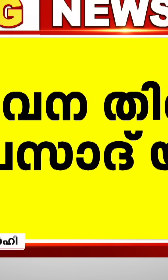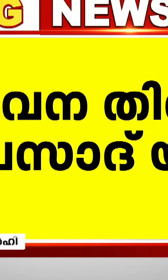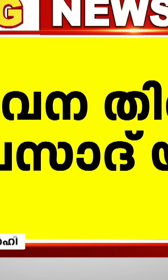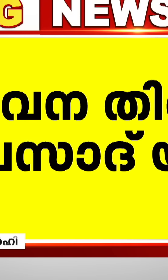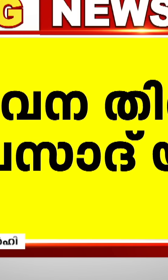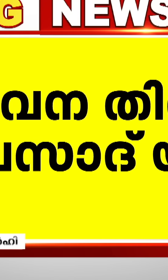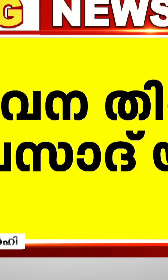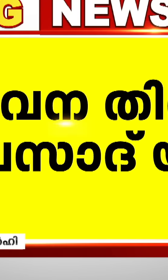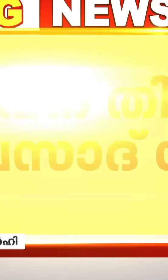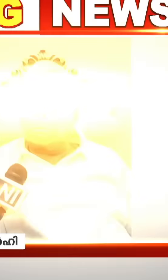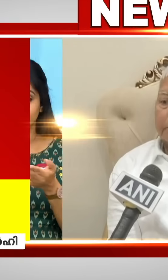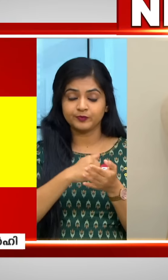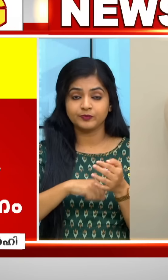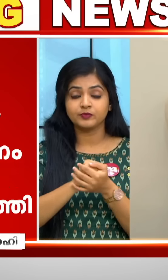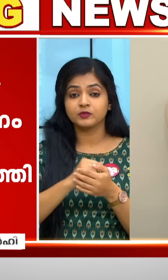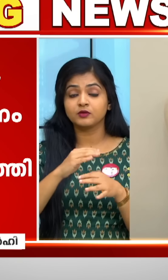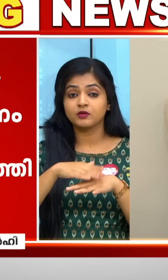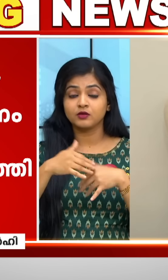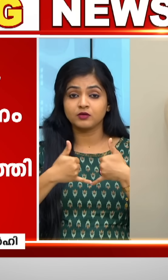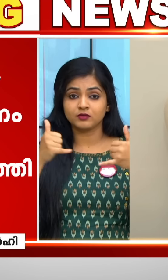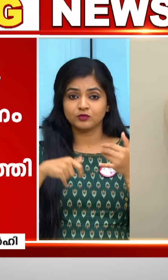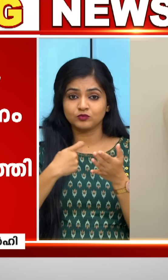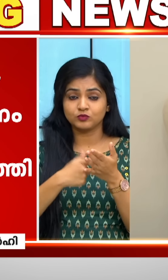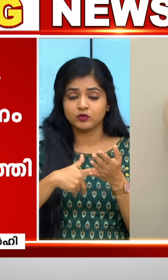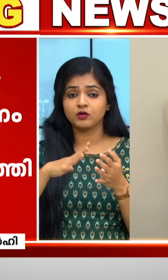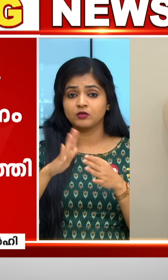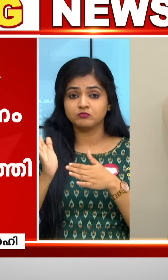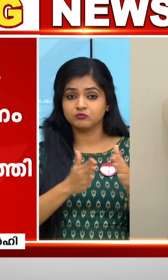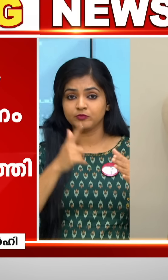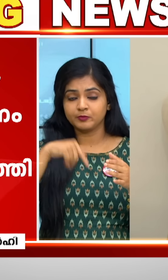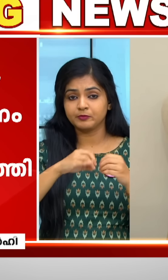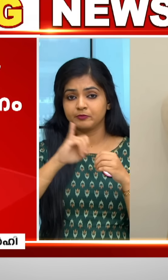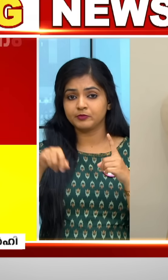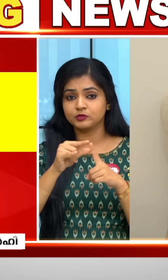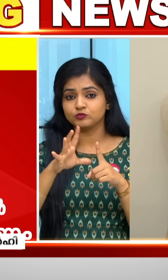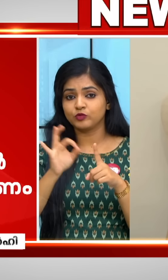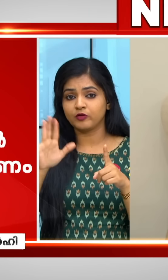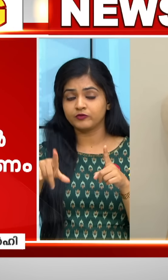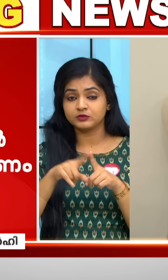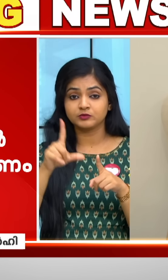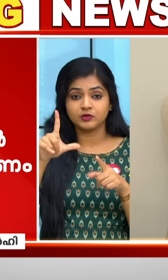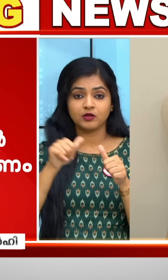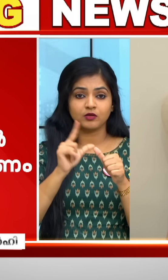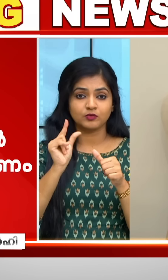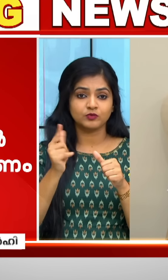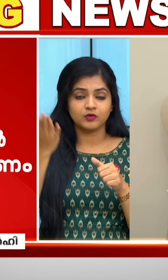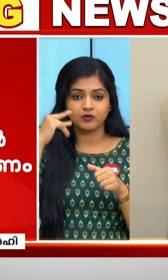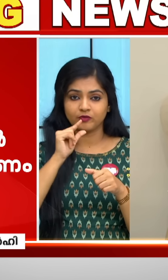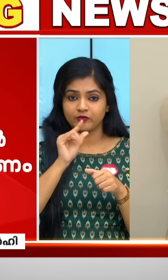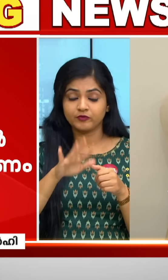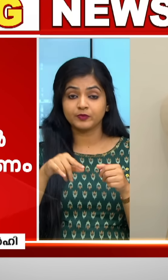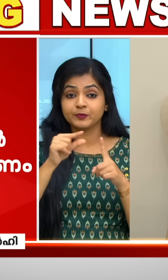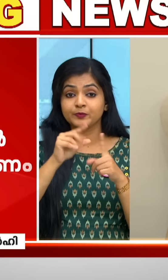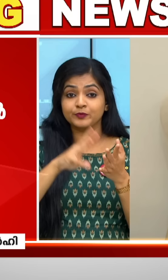ലഭ്യമാക്കണമെന്നും ഭരണഘടനയും ജനാധിപത്യത്തെയും ഇല്ലാതാക്കാനാണ് BJP ശ്രമിക്കുന്നതെന്നായിരുന്നു ലാലു പ്രസാദ് യാദവിന്റെ ആദ്യ പ്രസ്താവന. ഇത് പ്രധാനമന്ത്രി ഇന്നത്തെ